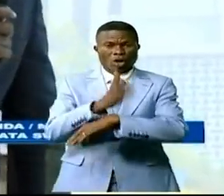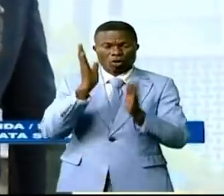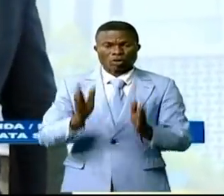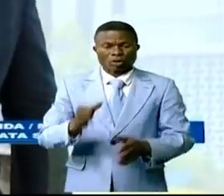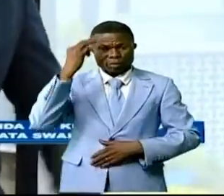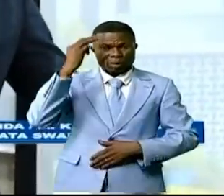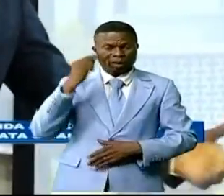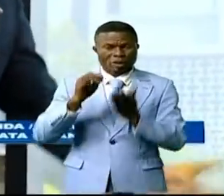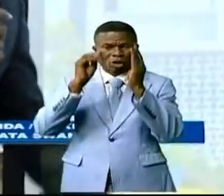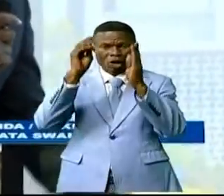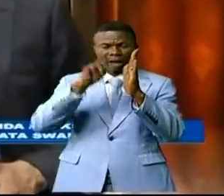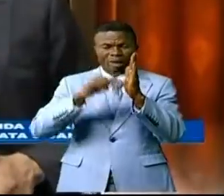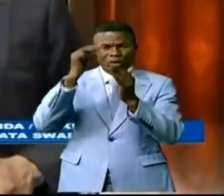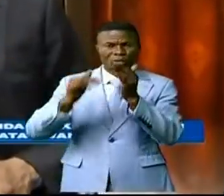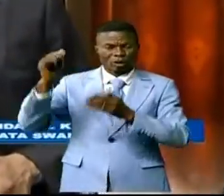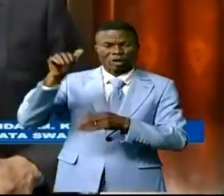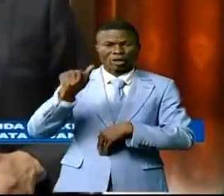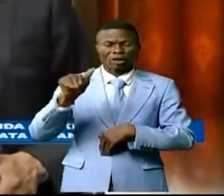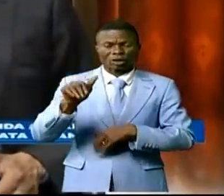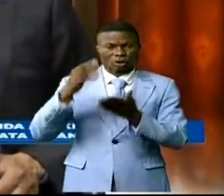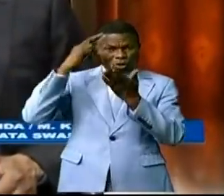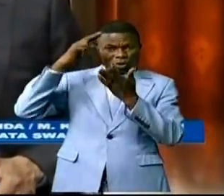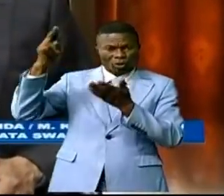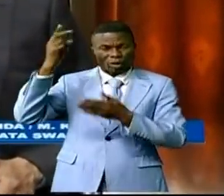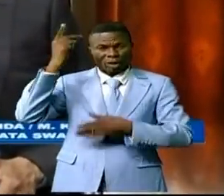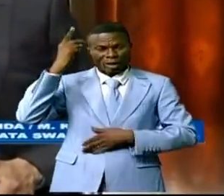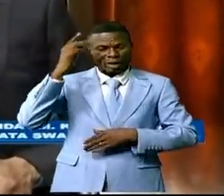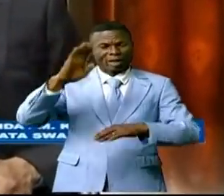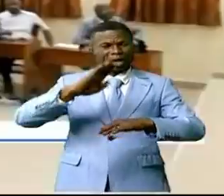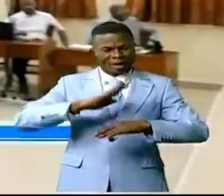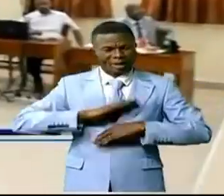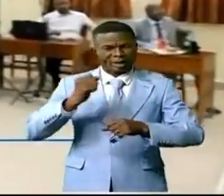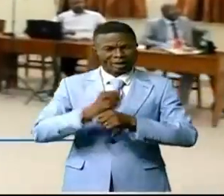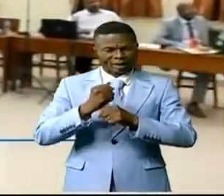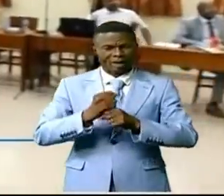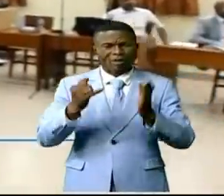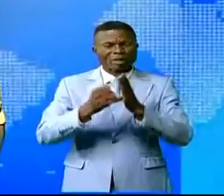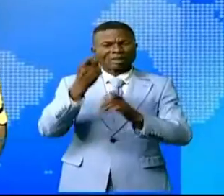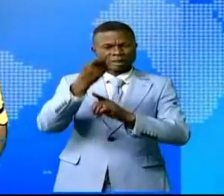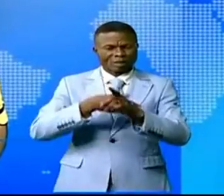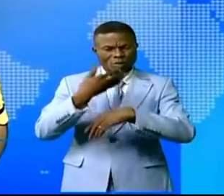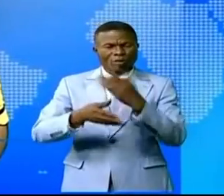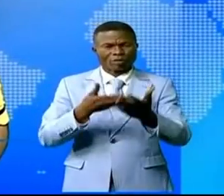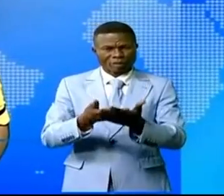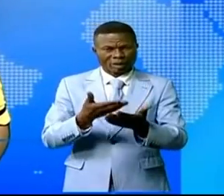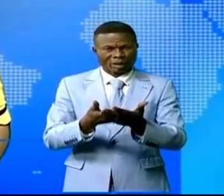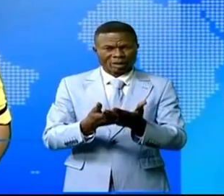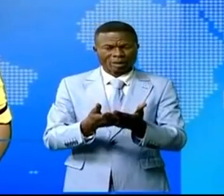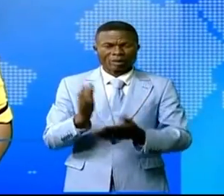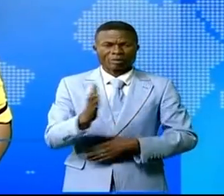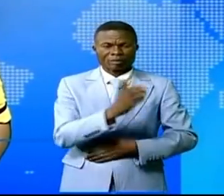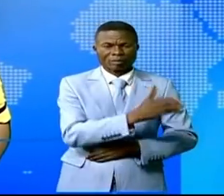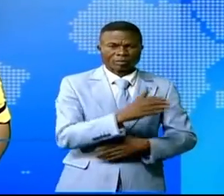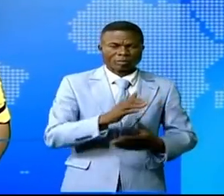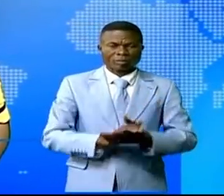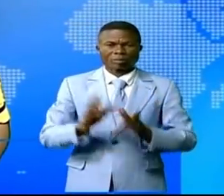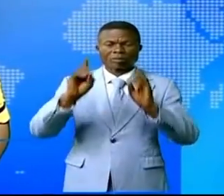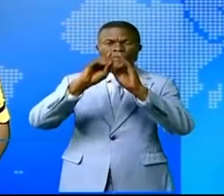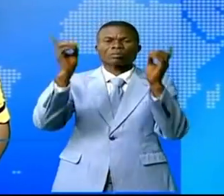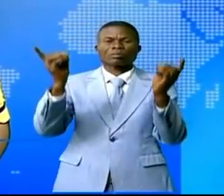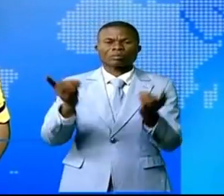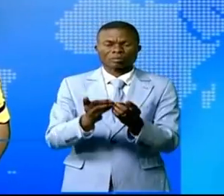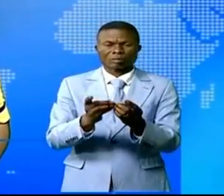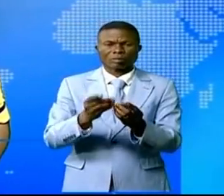l'ESU et du recteur de l'UNIKIN, satisfait du travail abattu par les participants. Le département